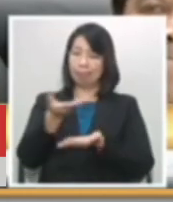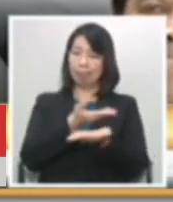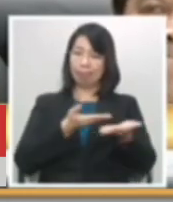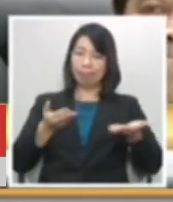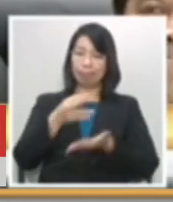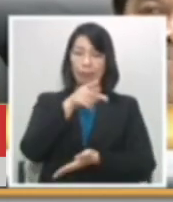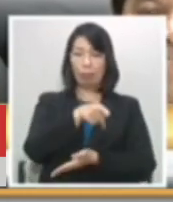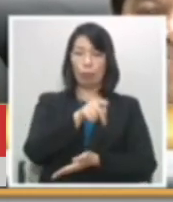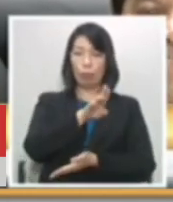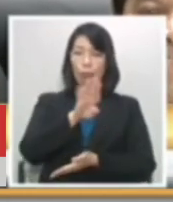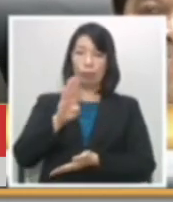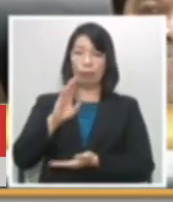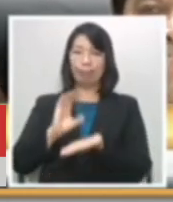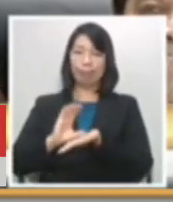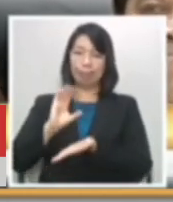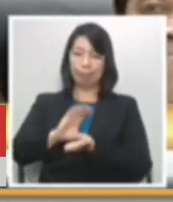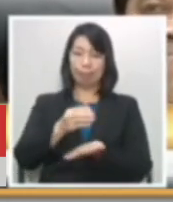พ.ศ.